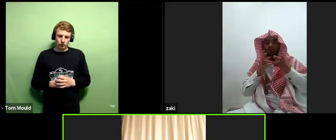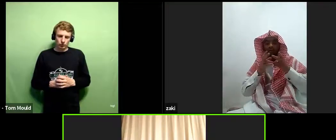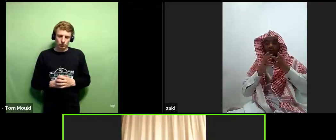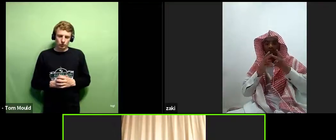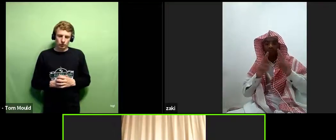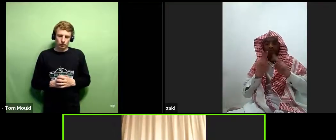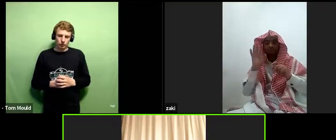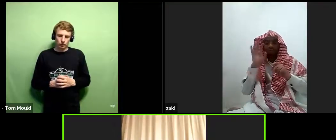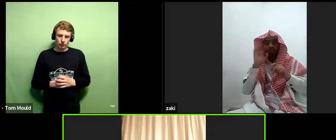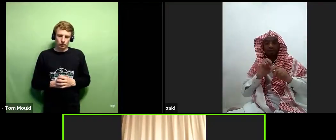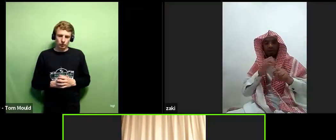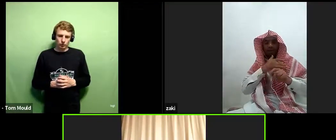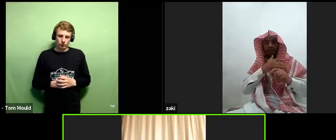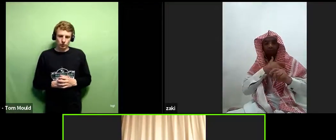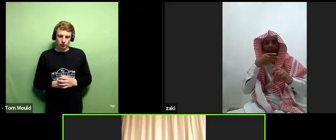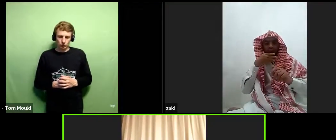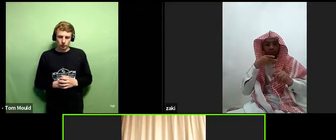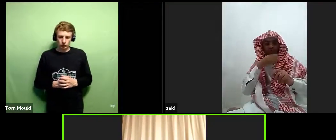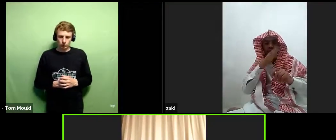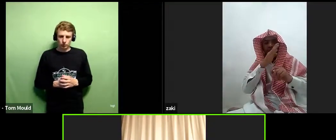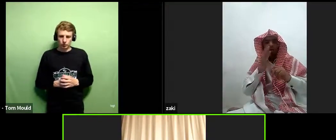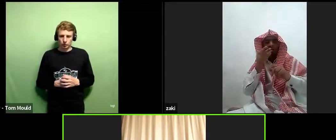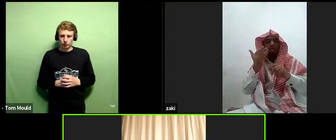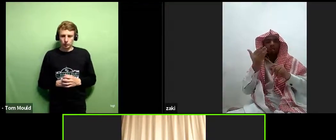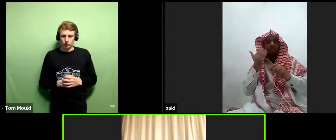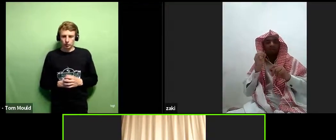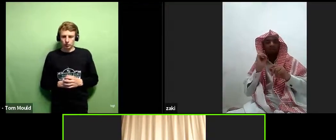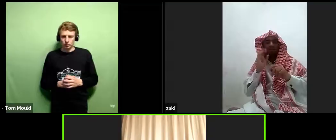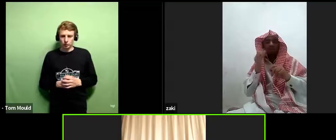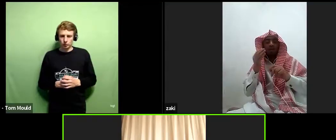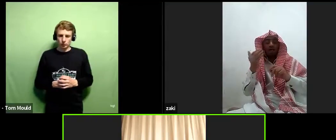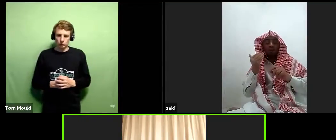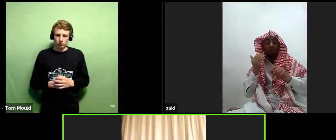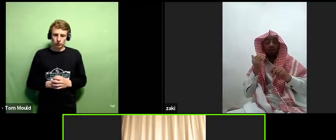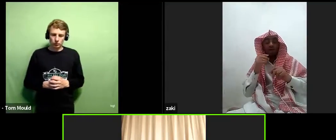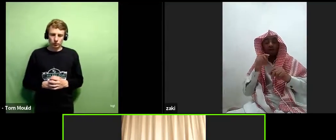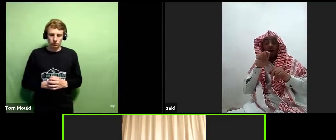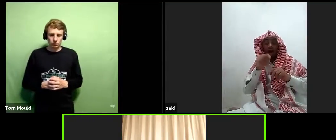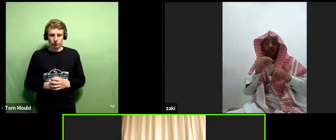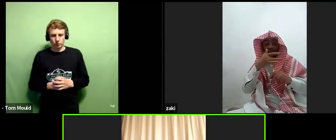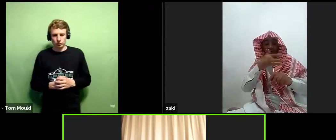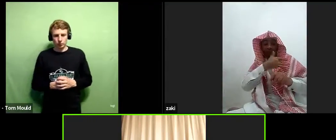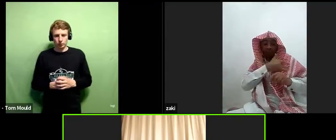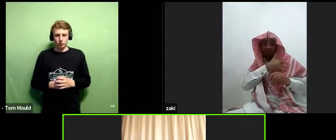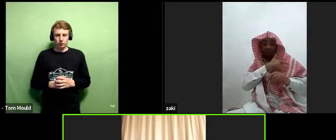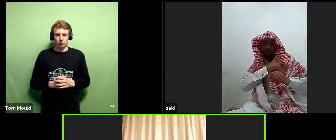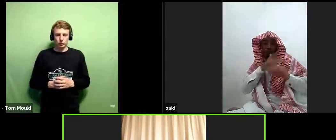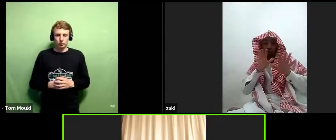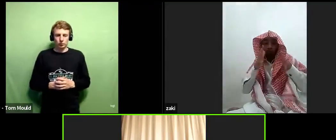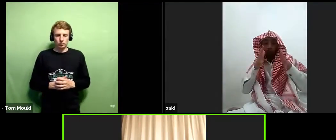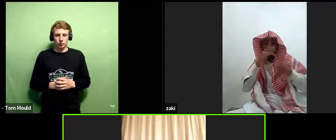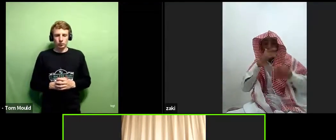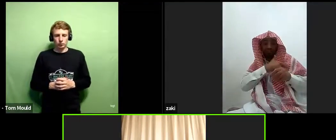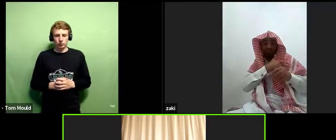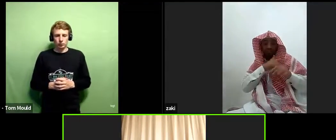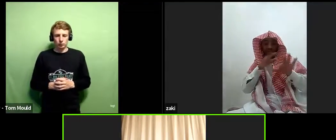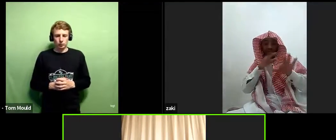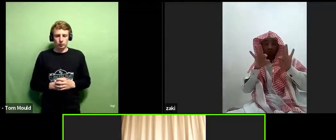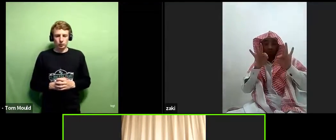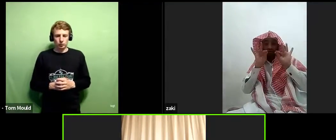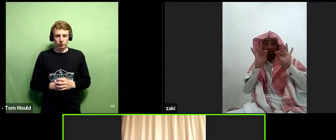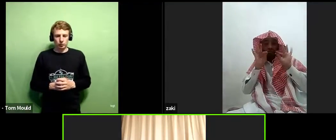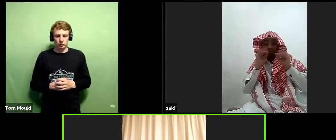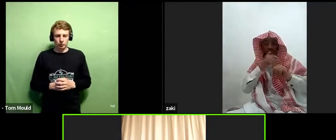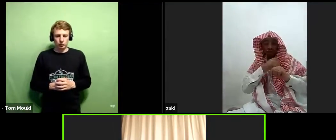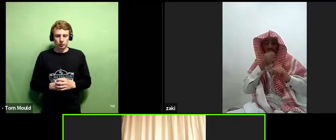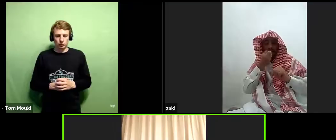حتى يعني قبيل الفجر فإن هذه النية الجديدة التي هي نية الفطر